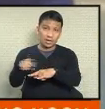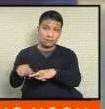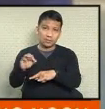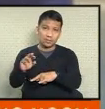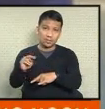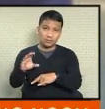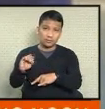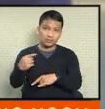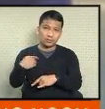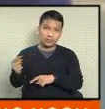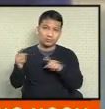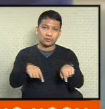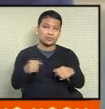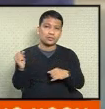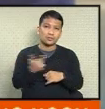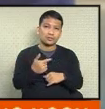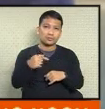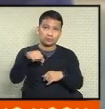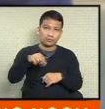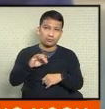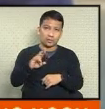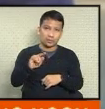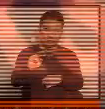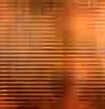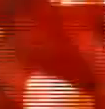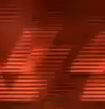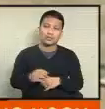coronavirus ay obligadong sumailalim sa quarantine.